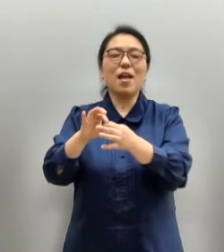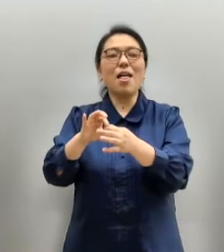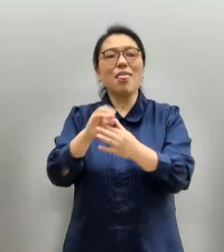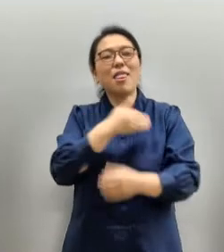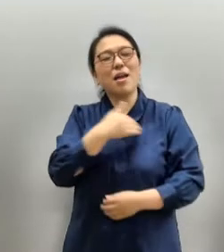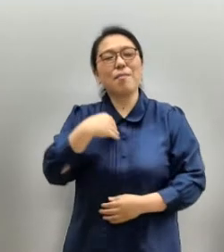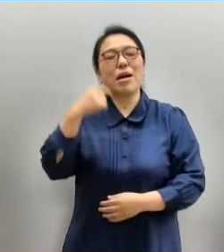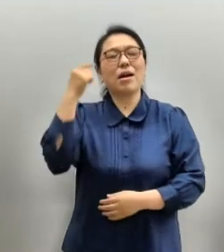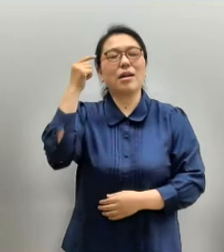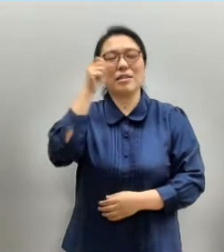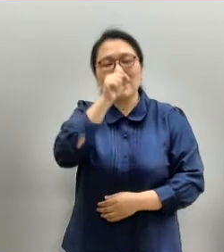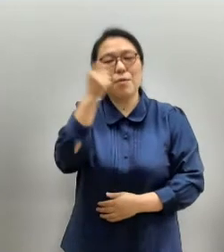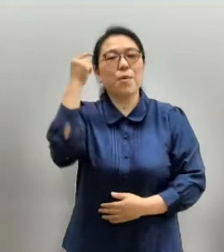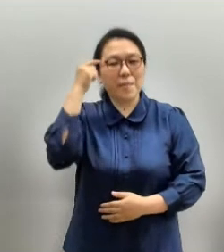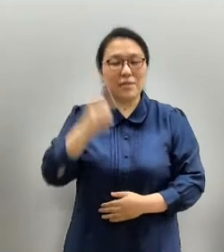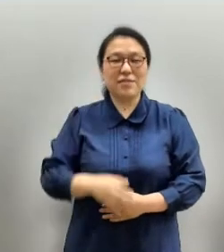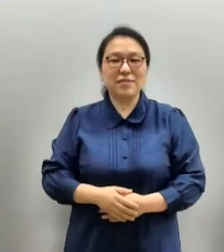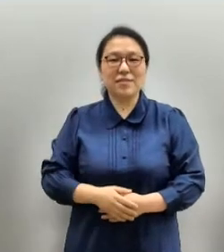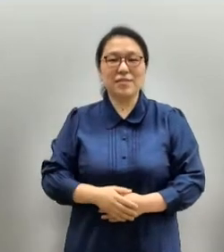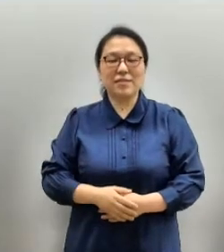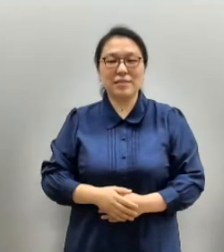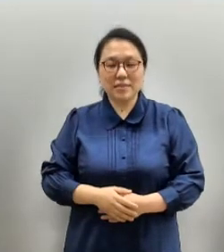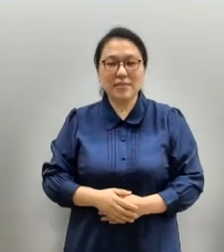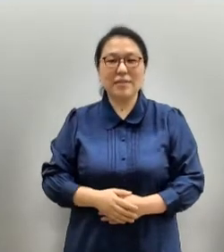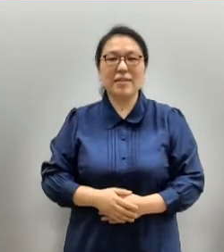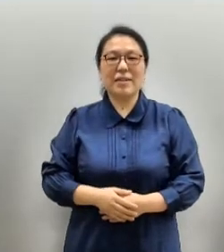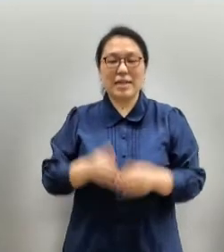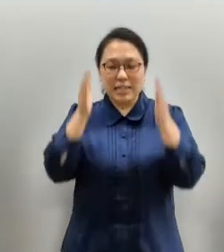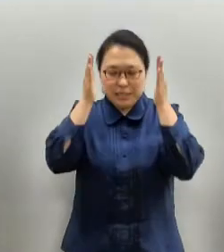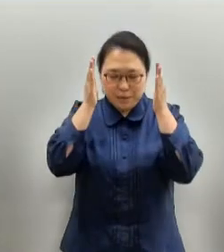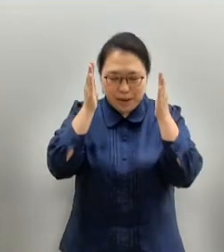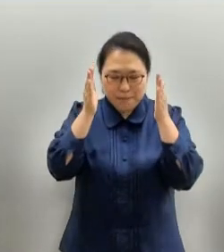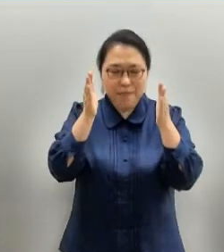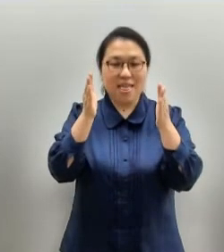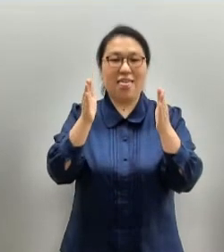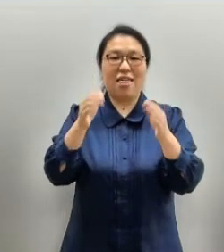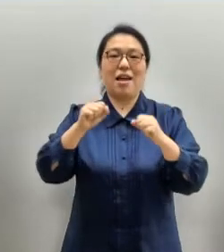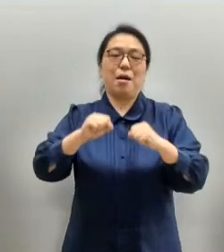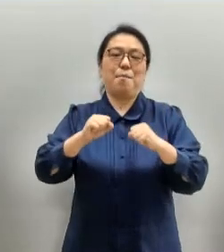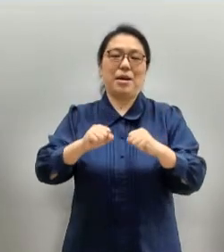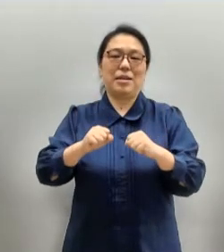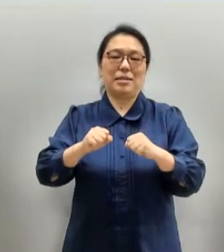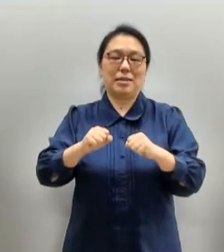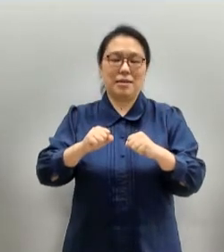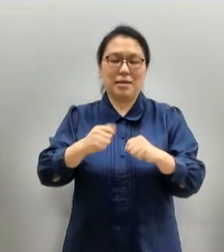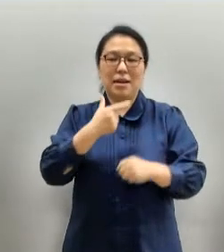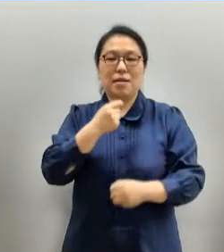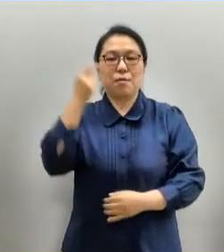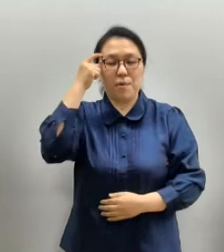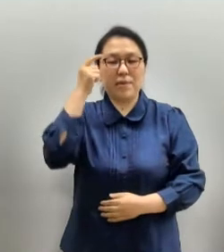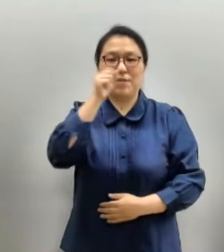。もとより魅力ではございますが、市政機関